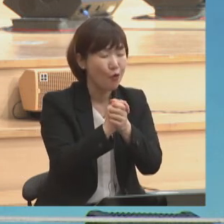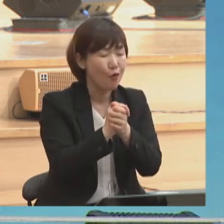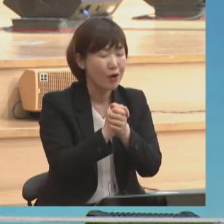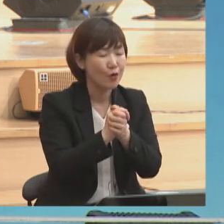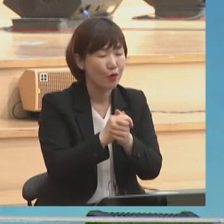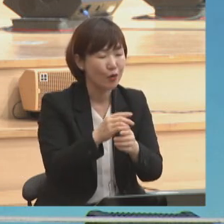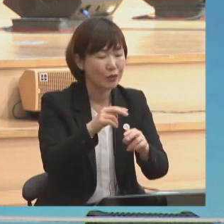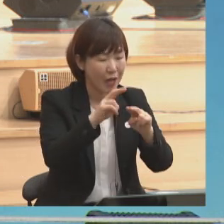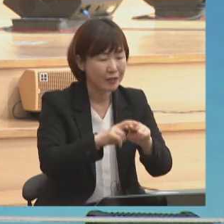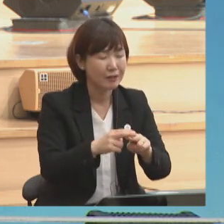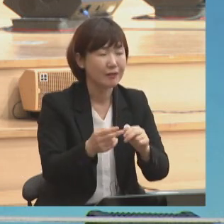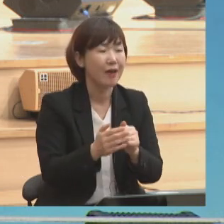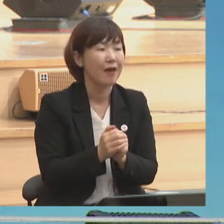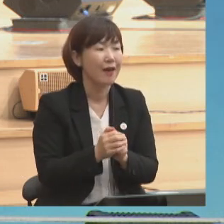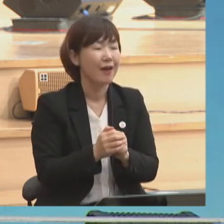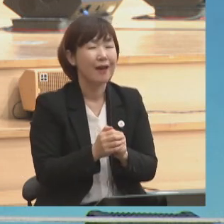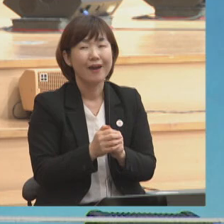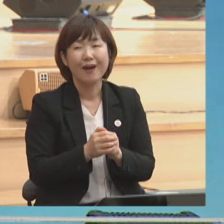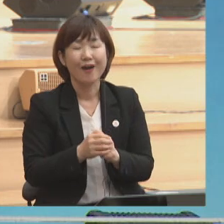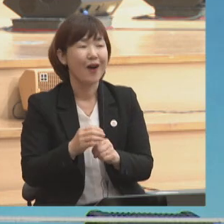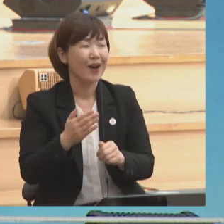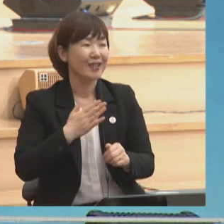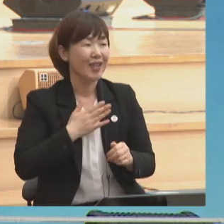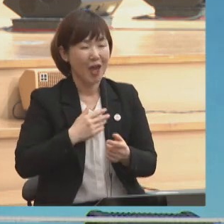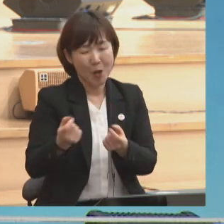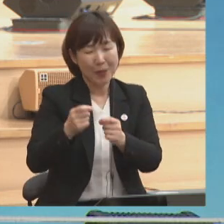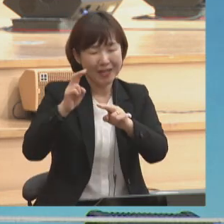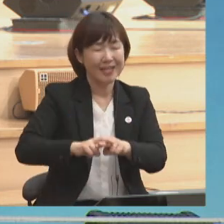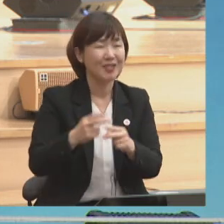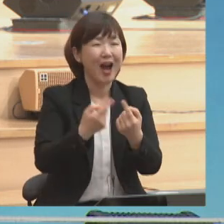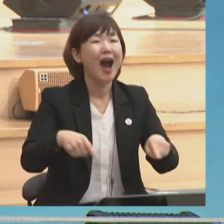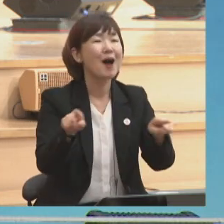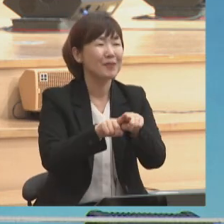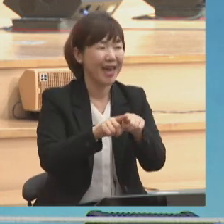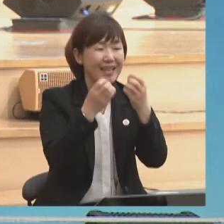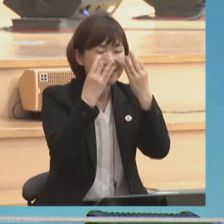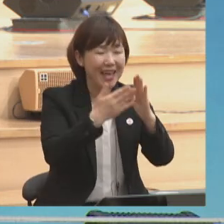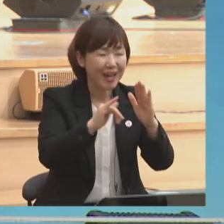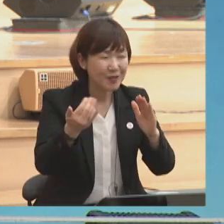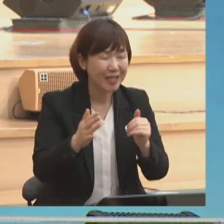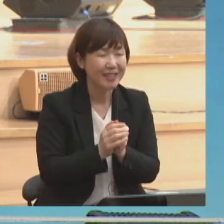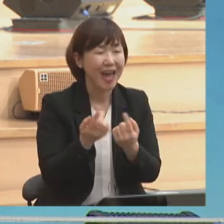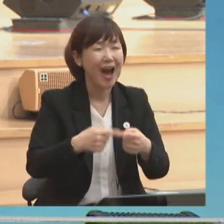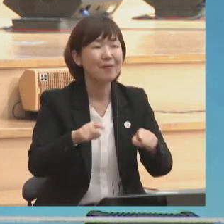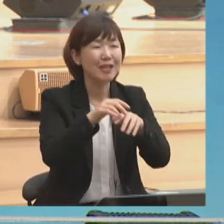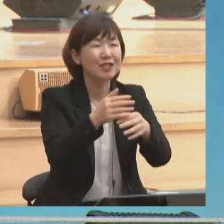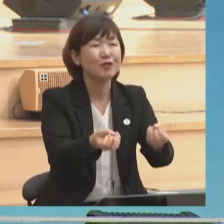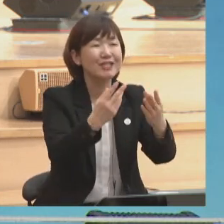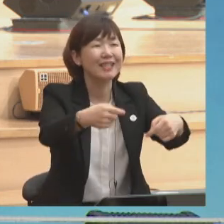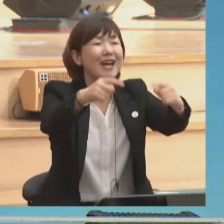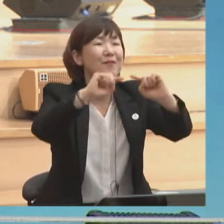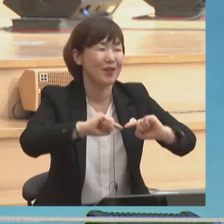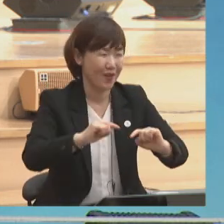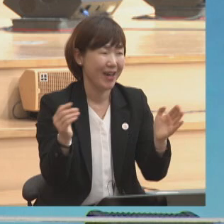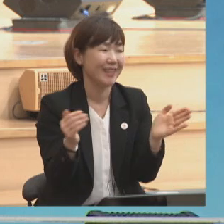즐겁게 참여했답니다. 이야, 새 가족이 참여하는 진군식, 와.